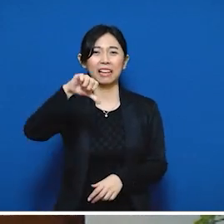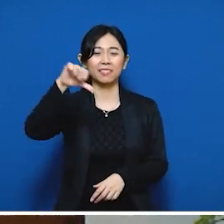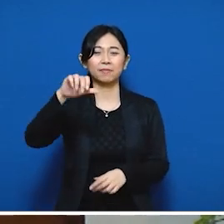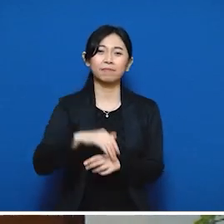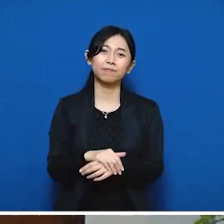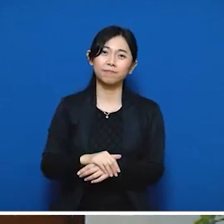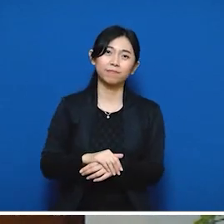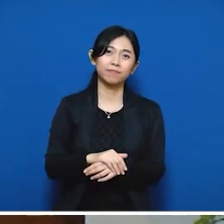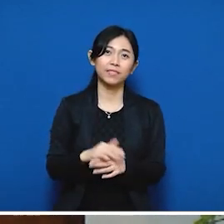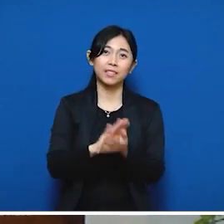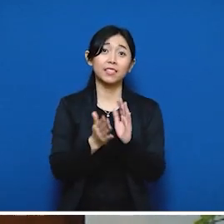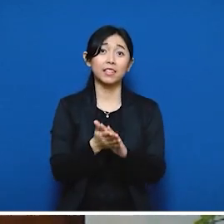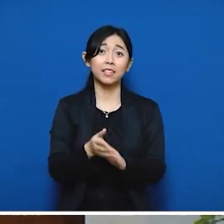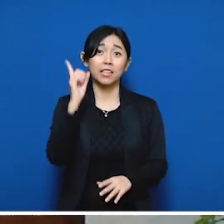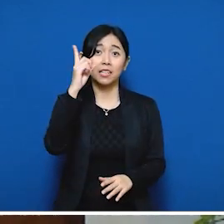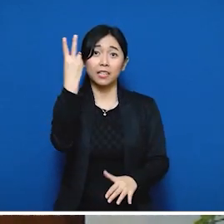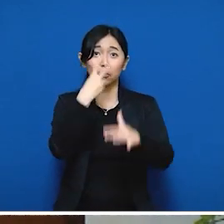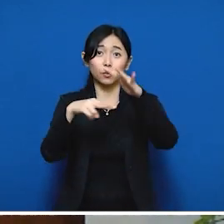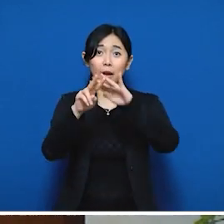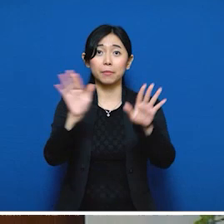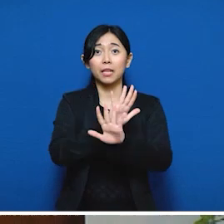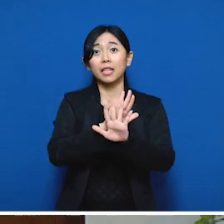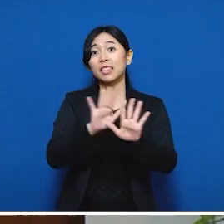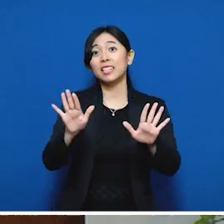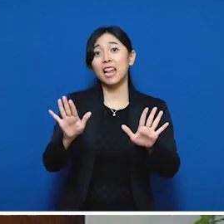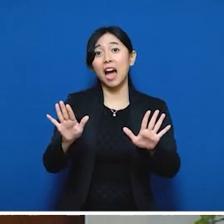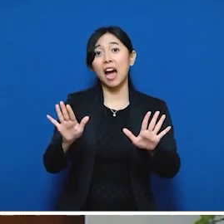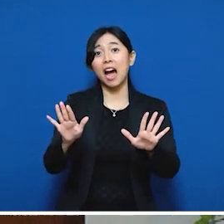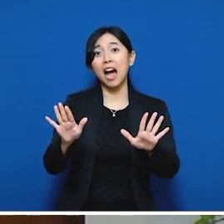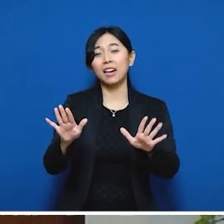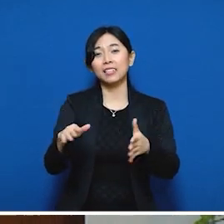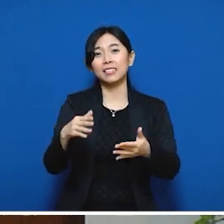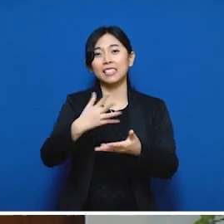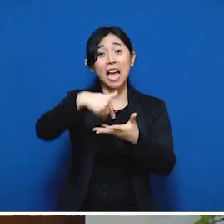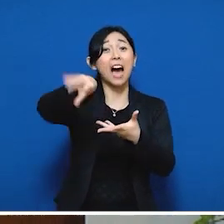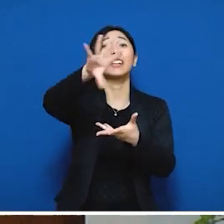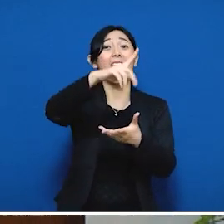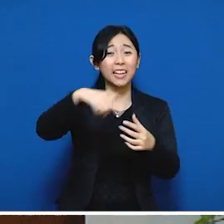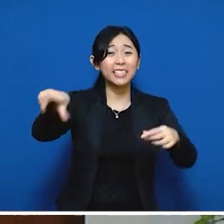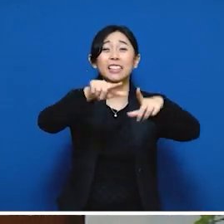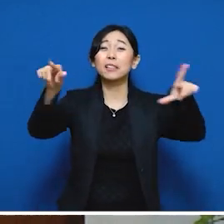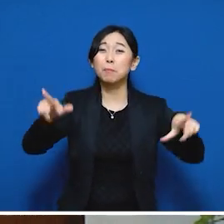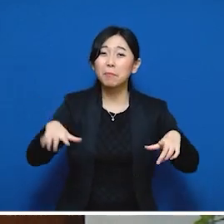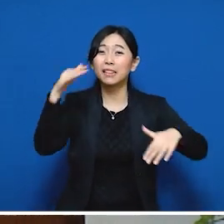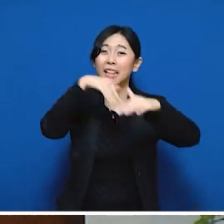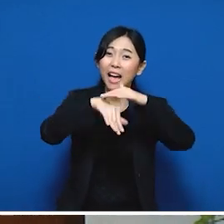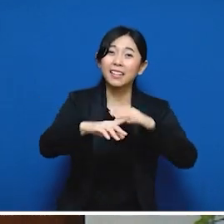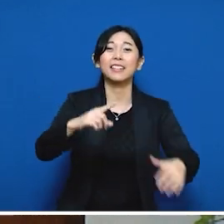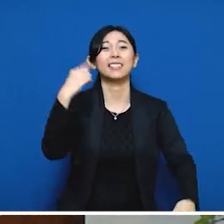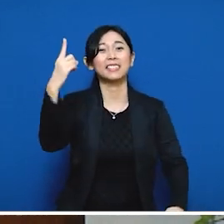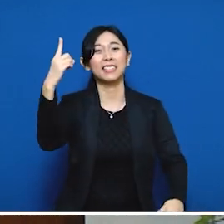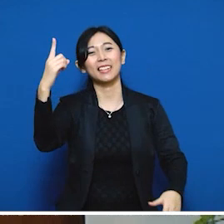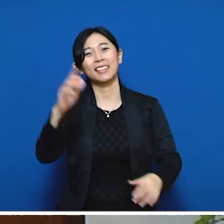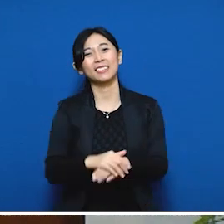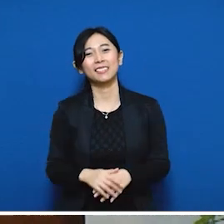ya, seorang nabi tidak dihargai di tempatnya sendiri. Saudara-saudara,